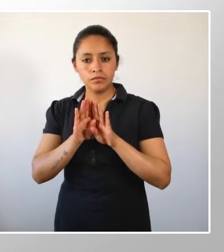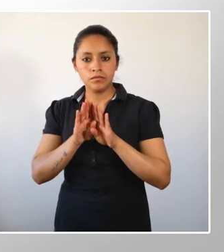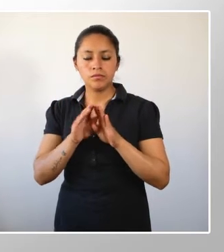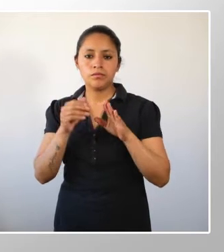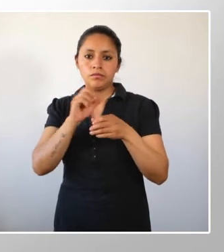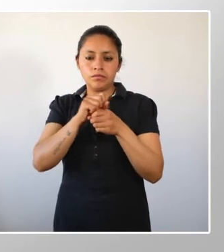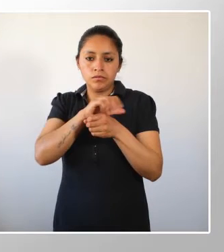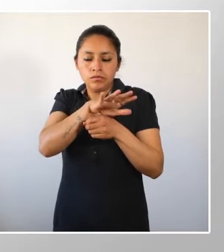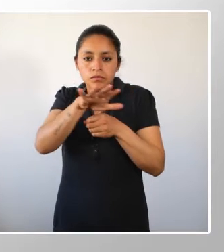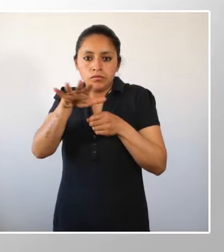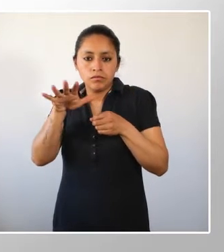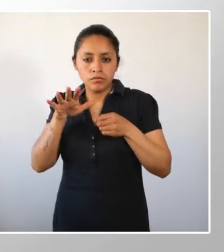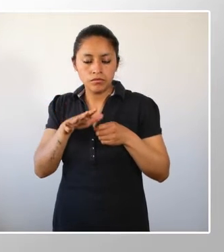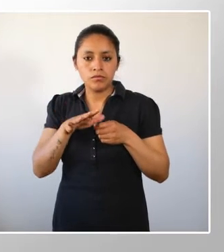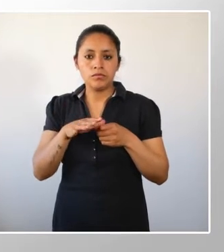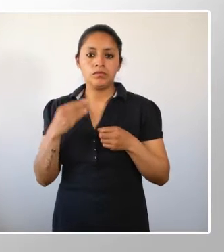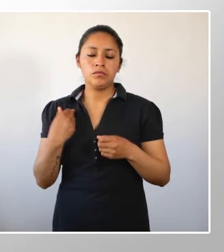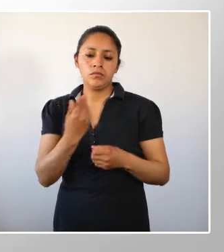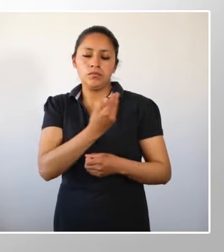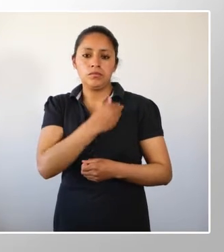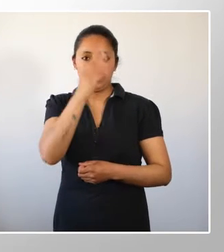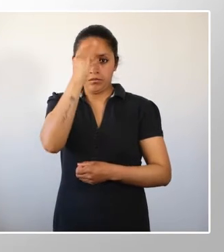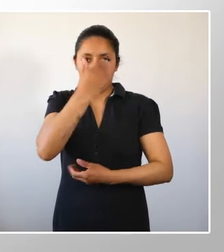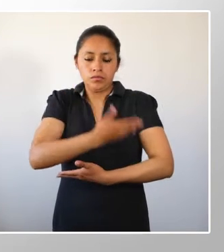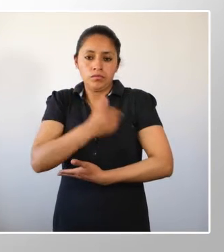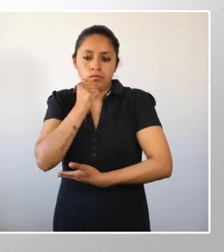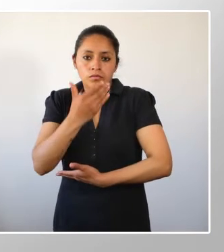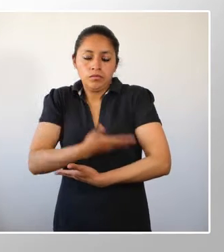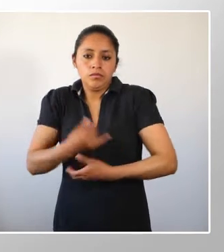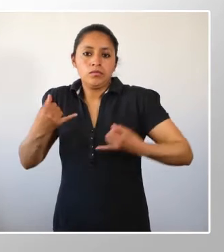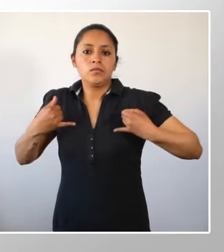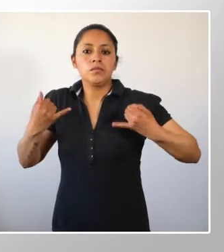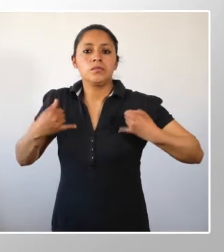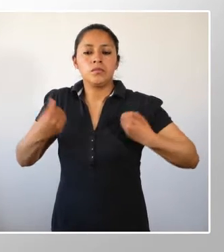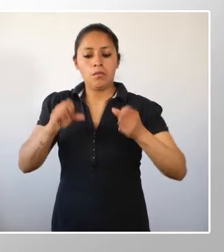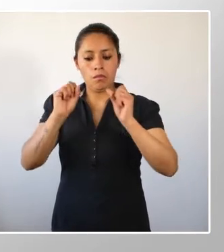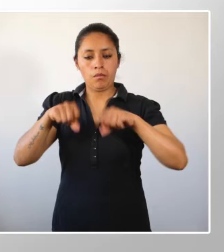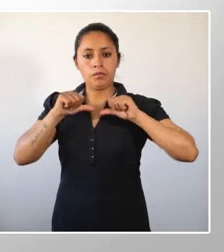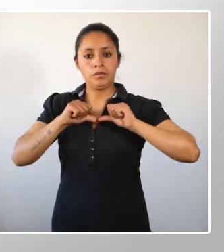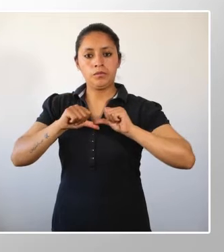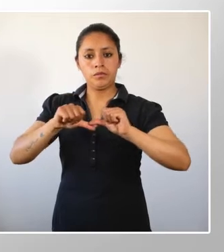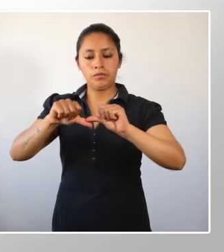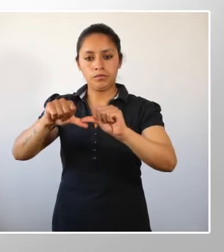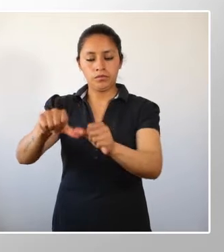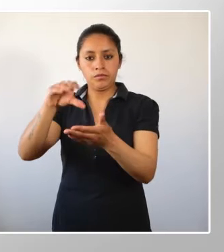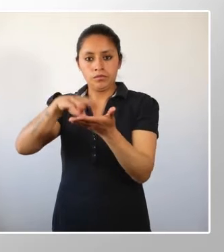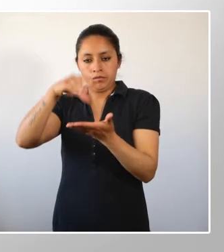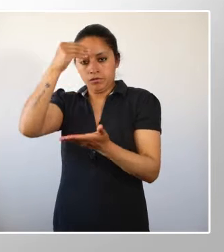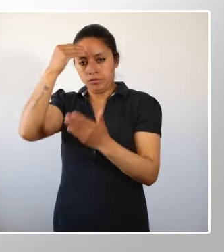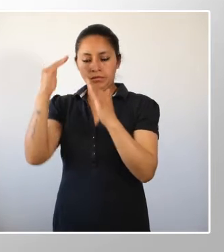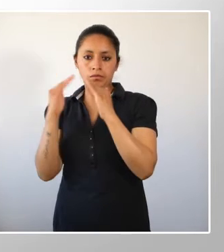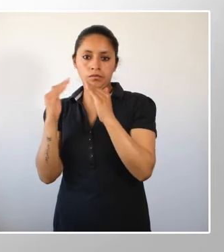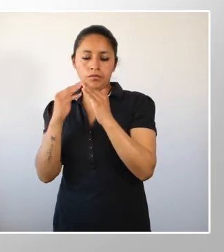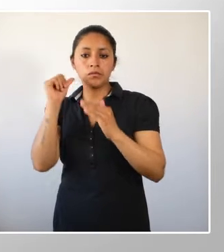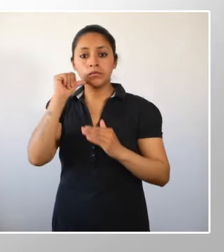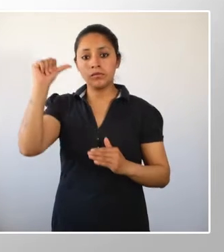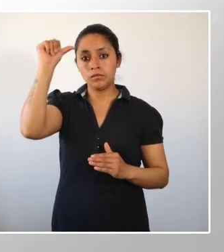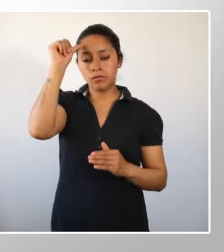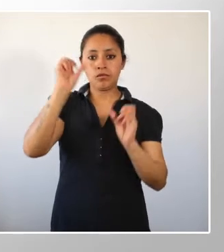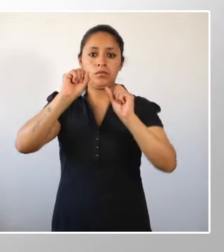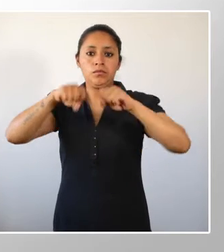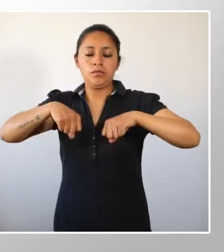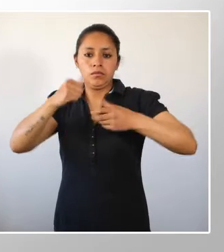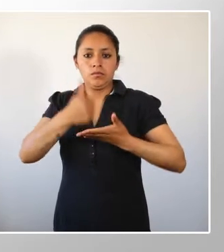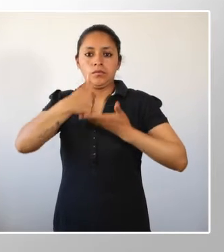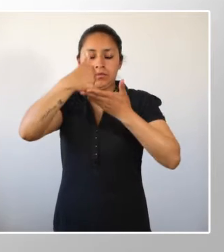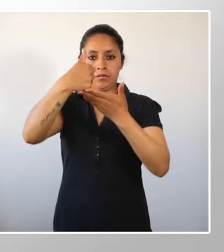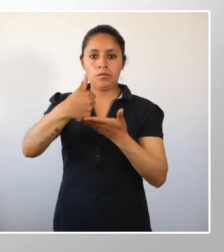sipas wainamah takunancis. Klases virtuales manaka semi-presensiales niskapi kasyangku. Jairaiku kurah kunayana pana